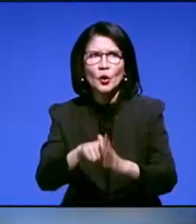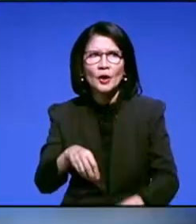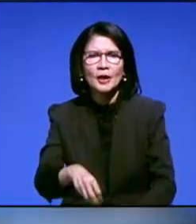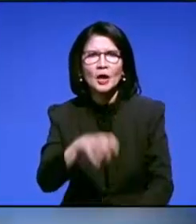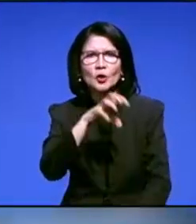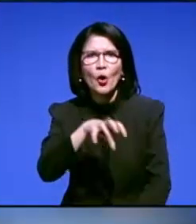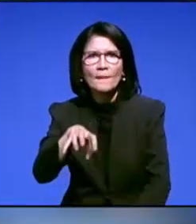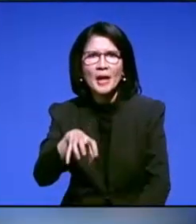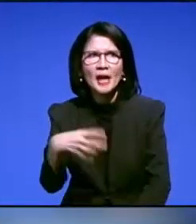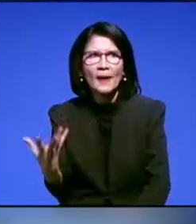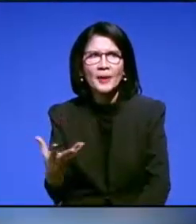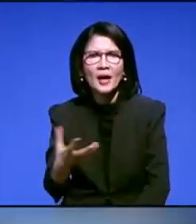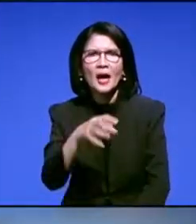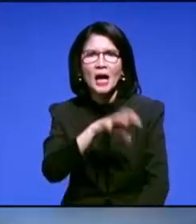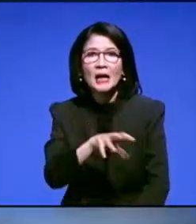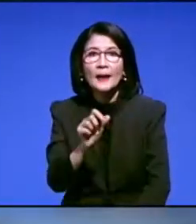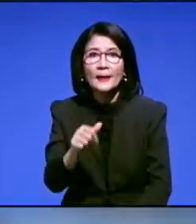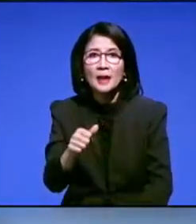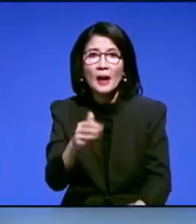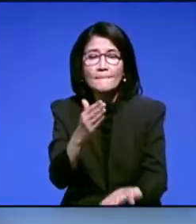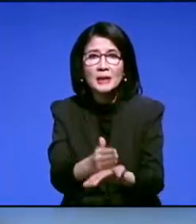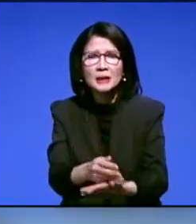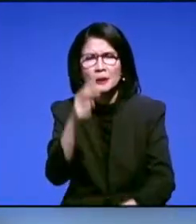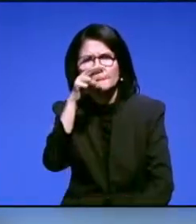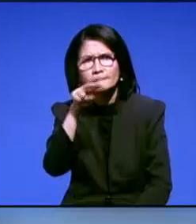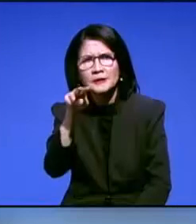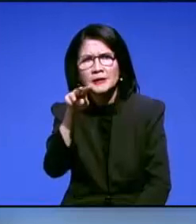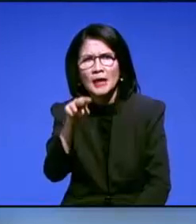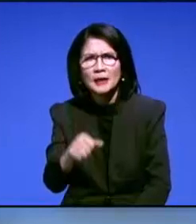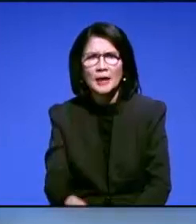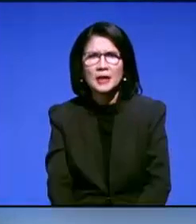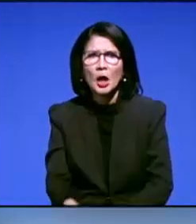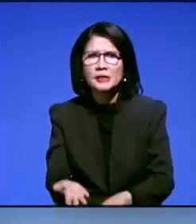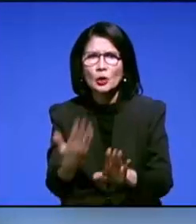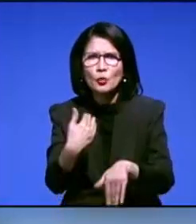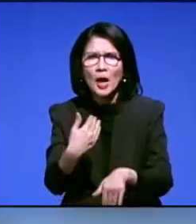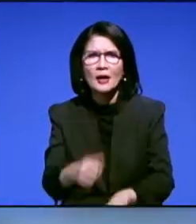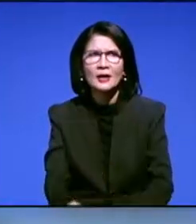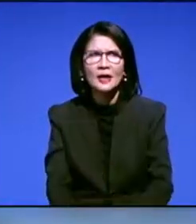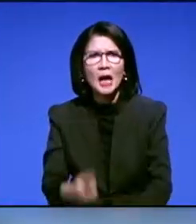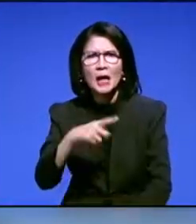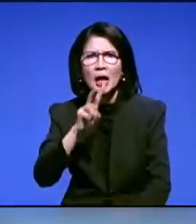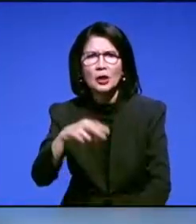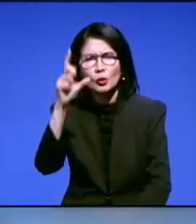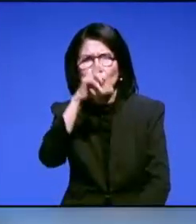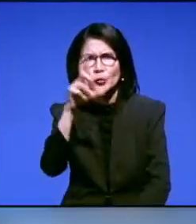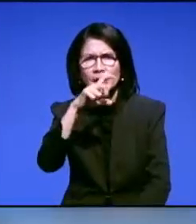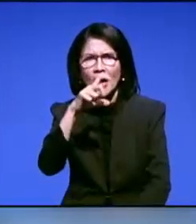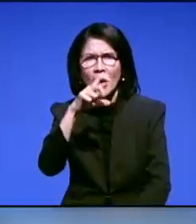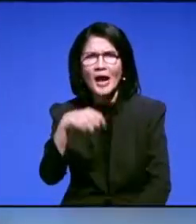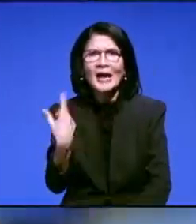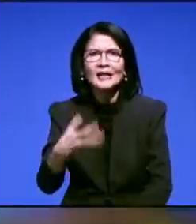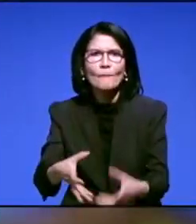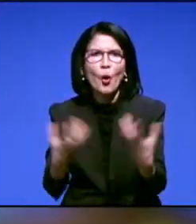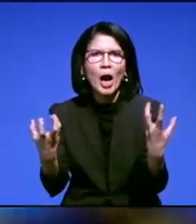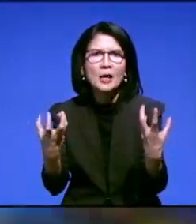dulu Mas, tahan dulu. Nah, kita berhenti dulu. Entah kita harus cek ulang beberapa kali kalau kita mencurigai ini suspek, ya udah kita harus bongkar